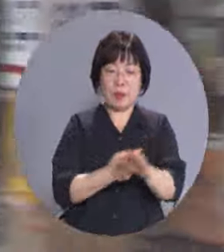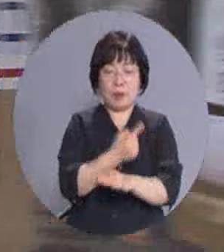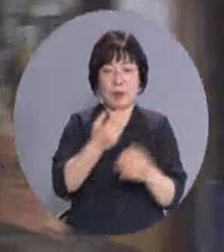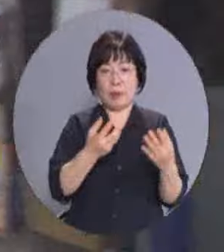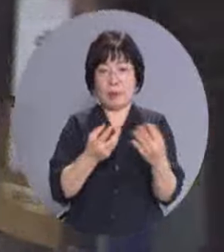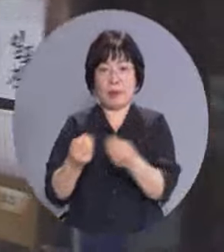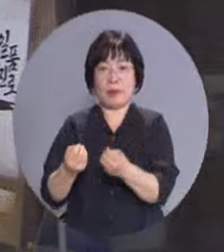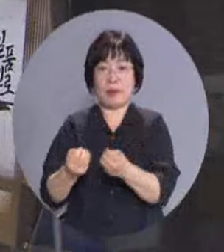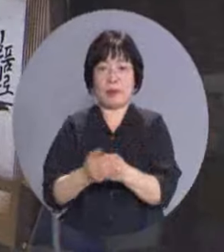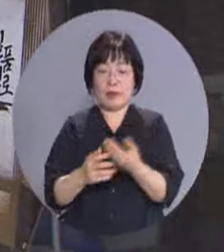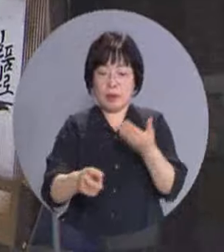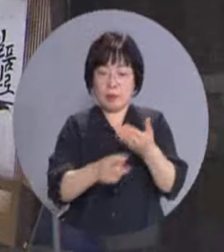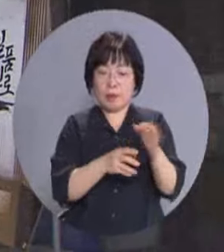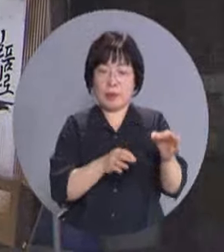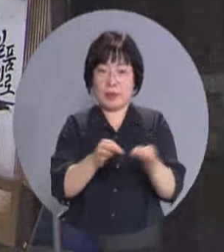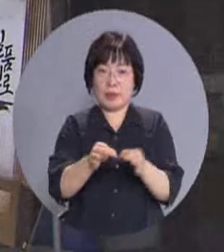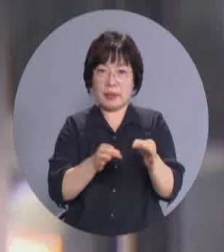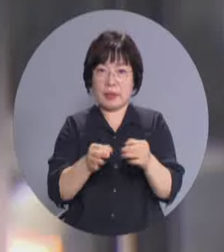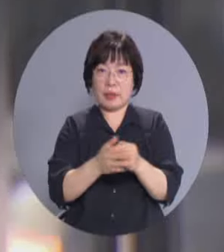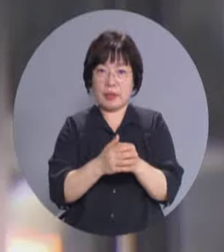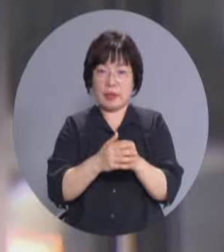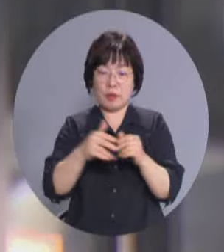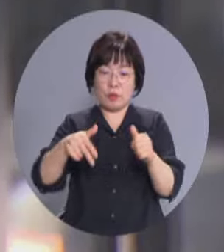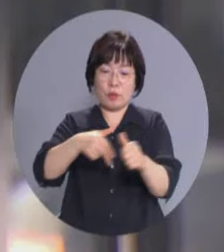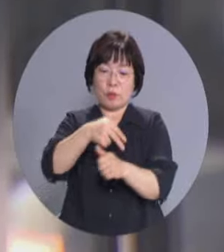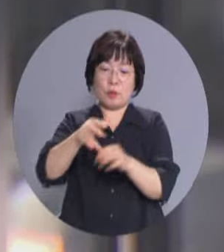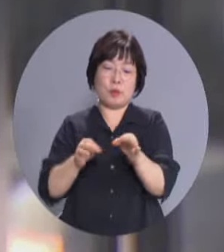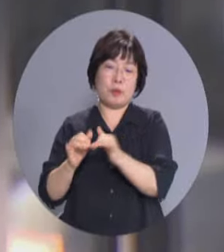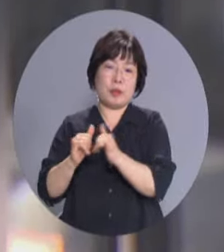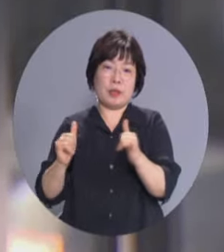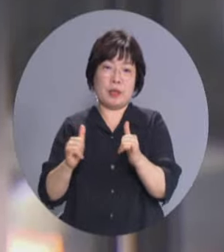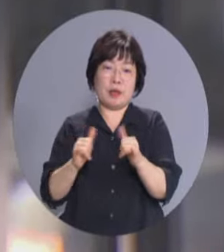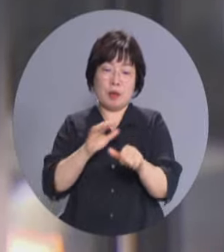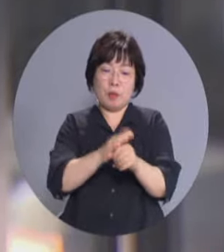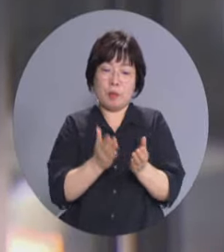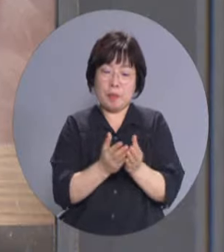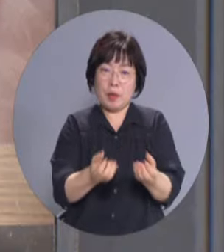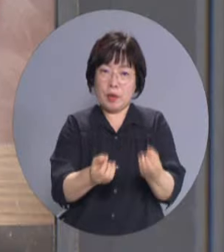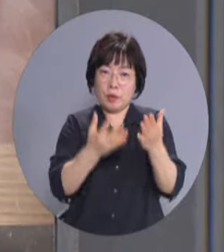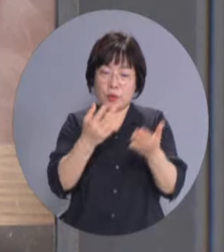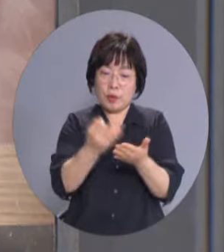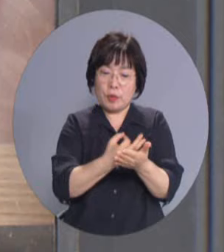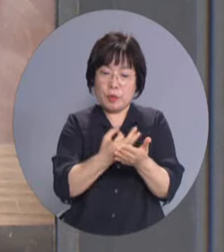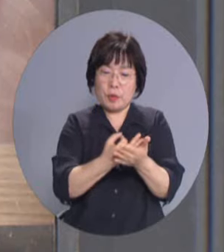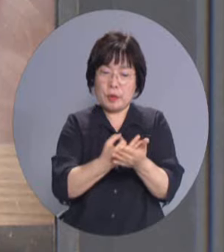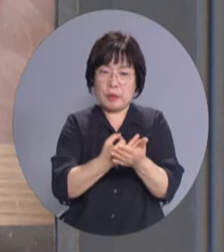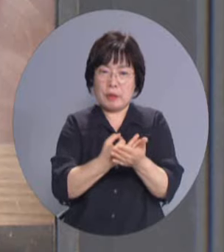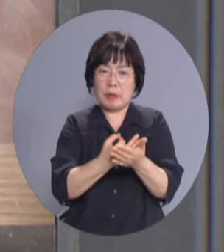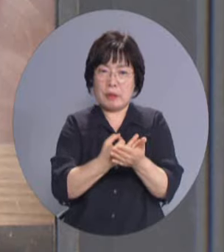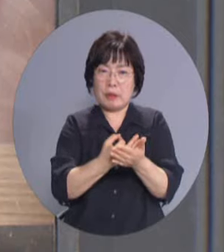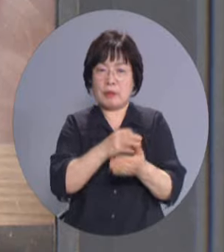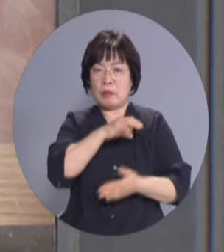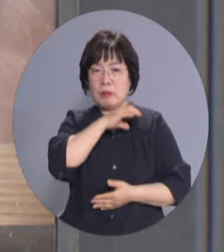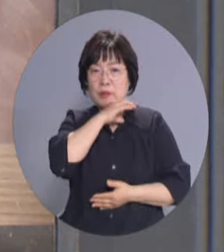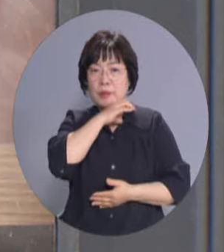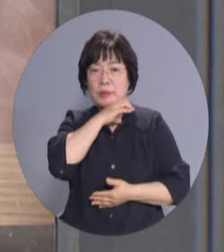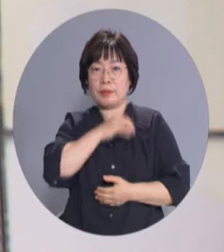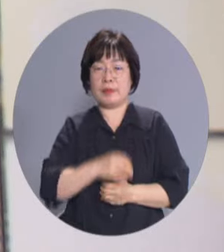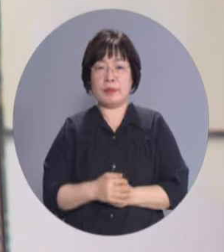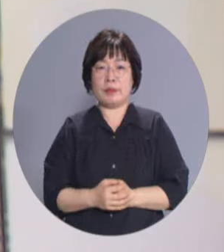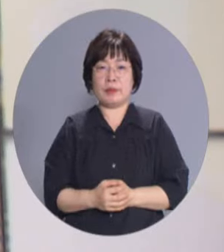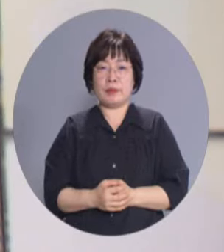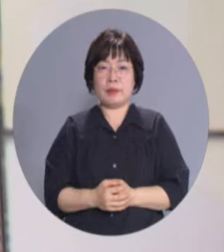아닙니다 불법 노상으로 인근 상인들 북축제 수를 누리지 못했다며 불만을 터뜨립니다